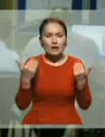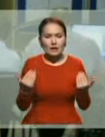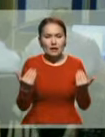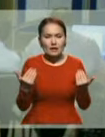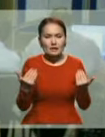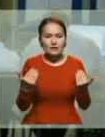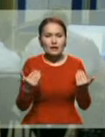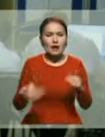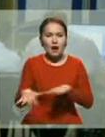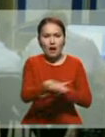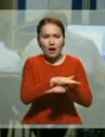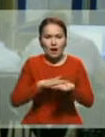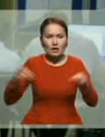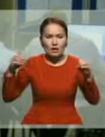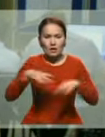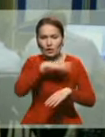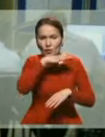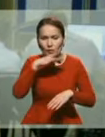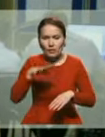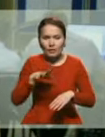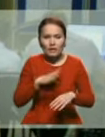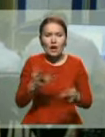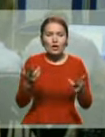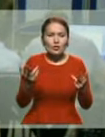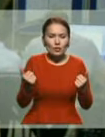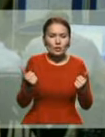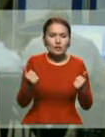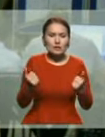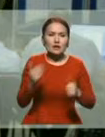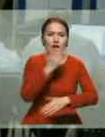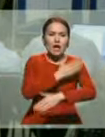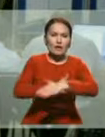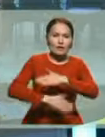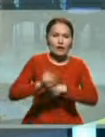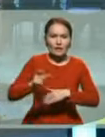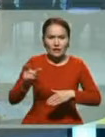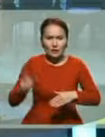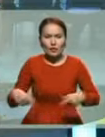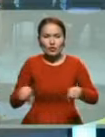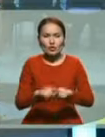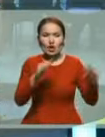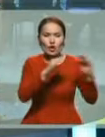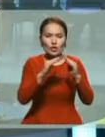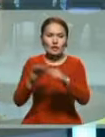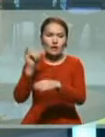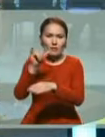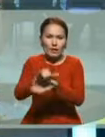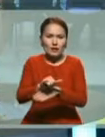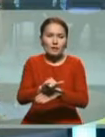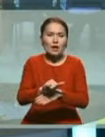өз дауыстарын беріп жатыр. Ал жүріп тұруы қиындағандар өз таңдауларын үйлерінде жасады. Мендегі бар ақпар осы.